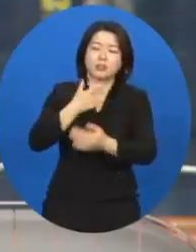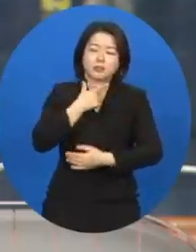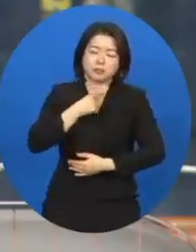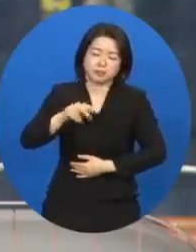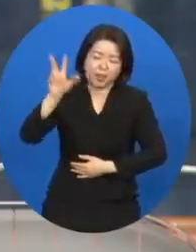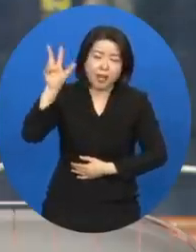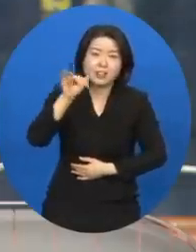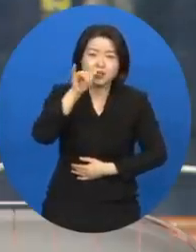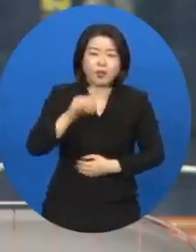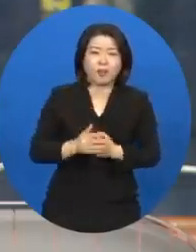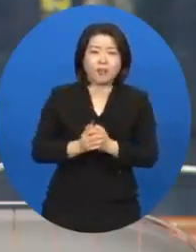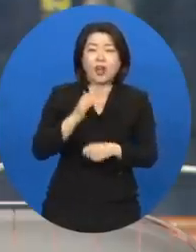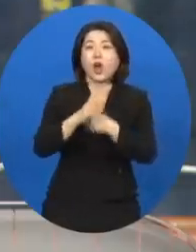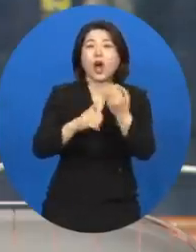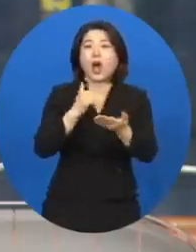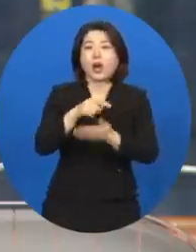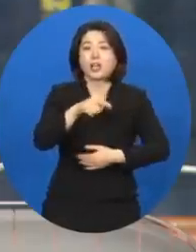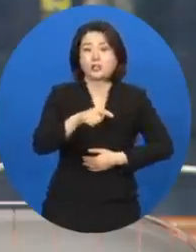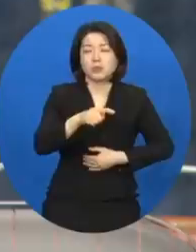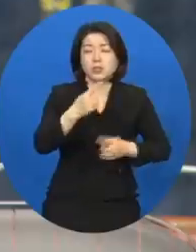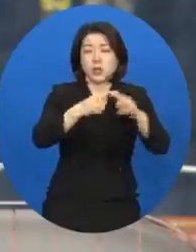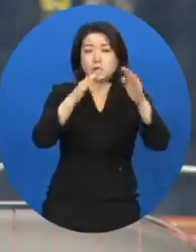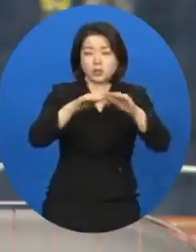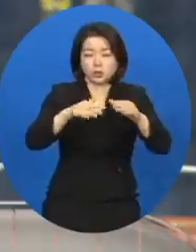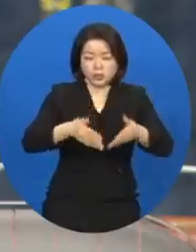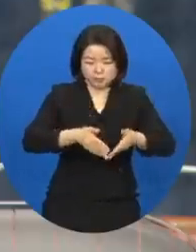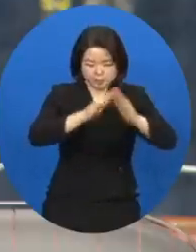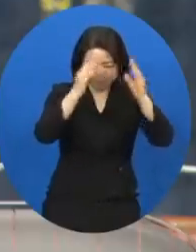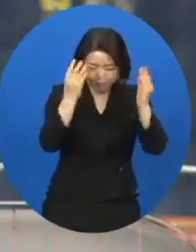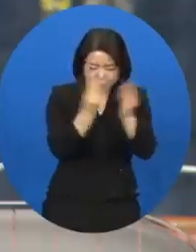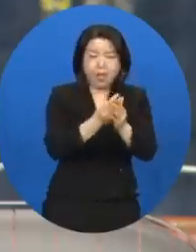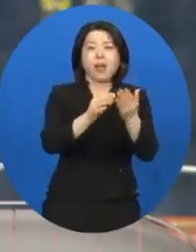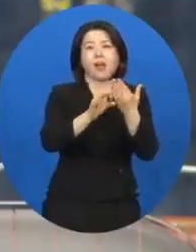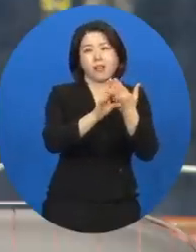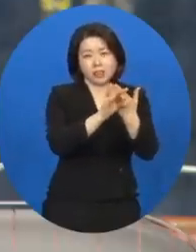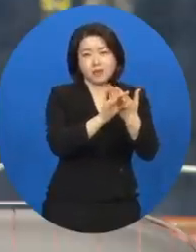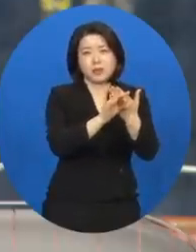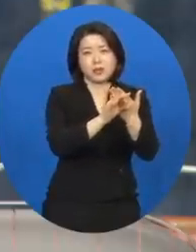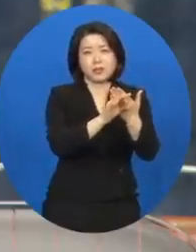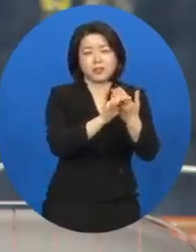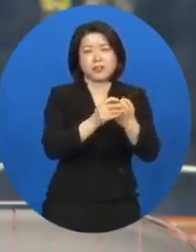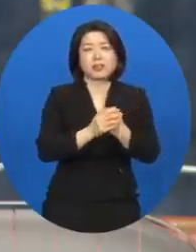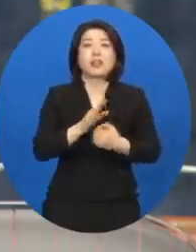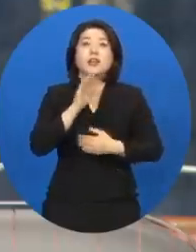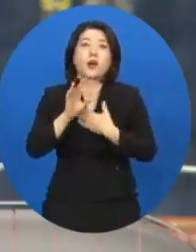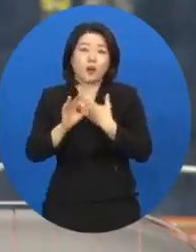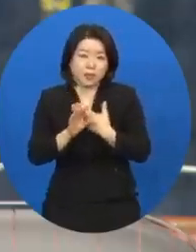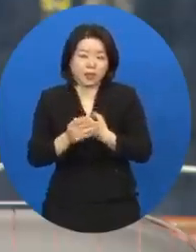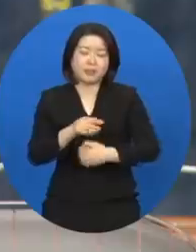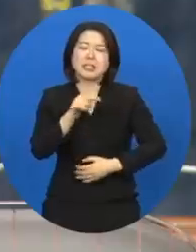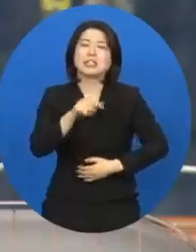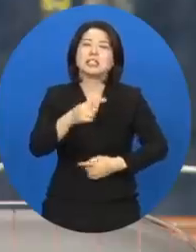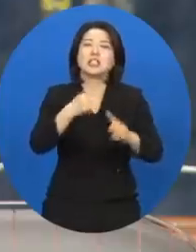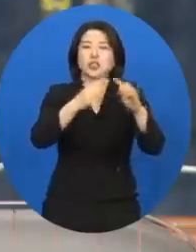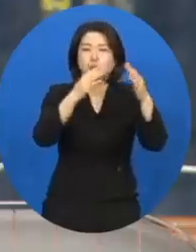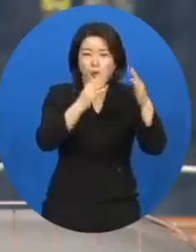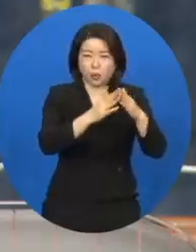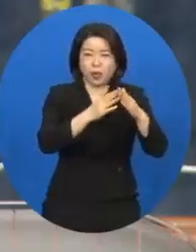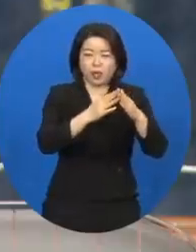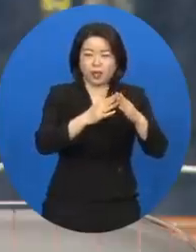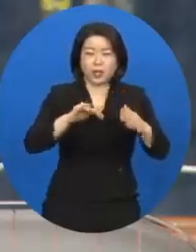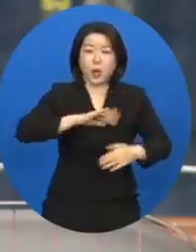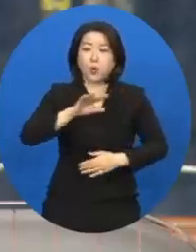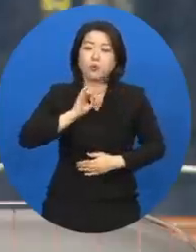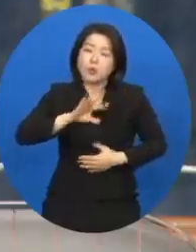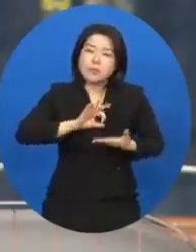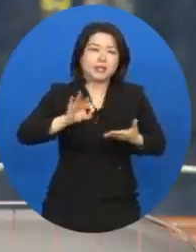있었습니다. 하나님, 이 예배당 건축만 끝날 수 있다면 그러면 이 예배당을 우리 교회만